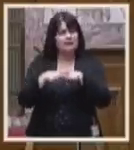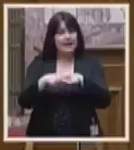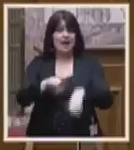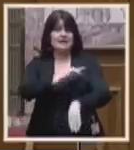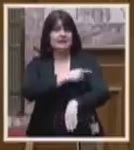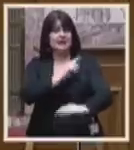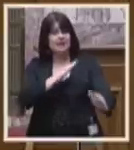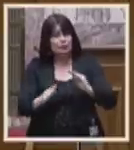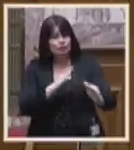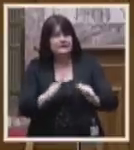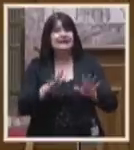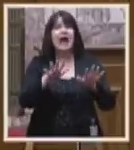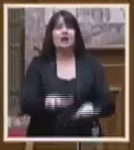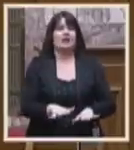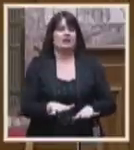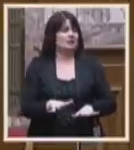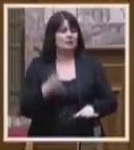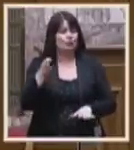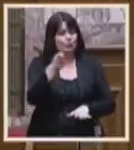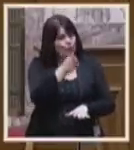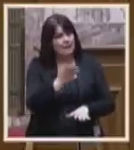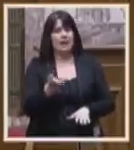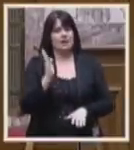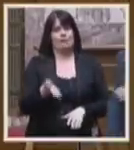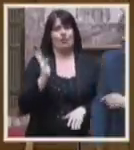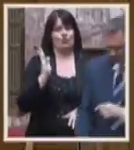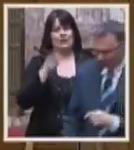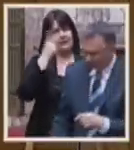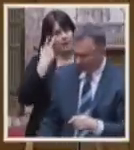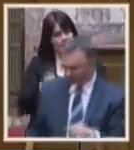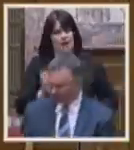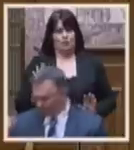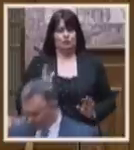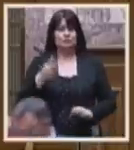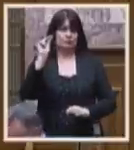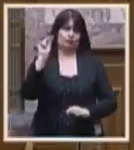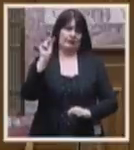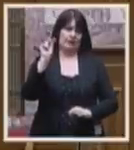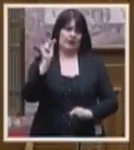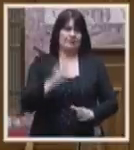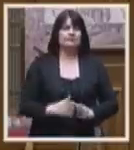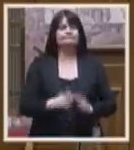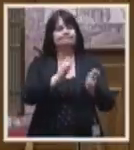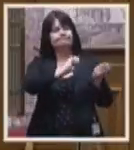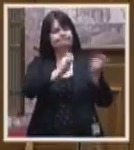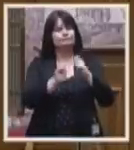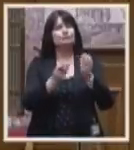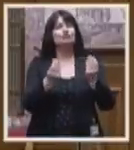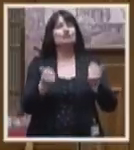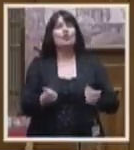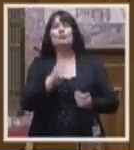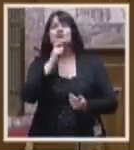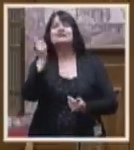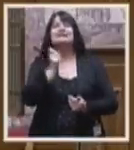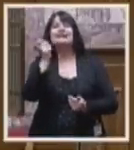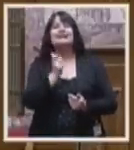σε όλους τους ανέργους που δεν καλύπτονται από ταμεία. Όπως έχουμε δεσμευτεί, προχωράμε στην ριζική αλλαγή του τρόπου απονομής συντάξεων